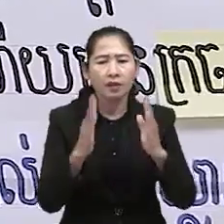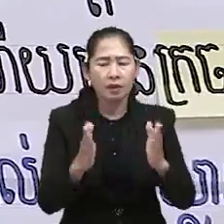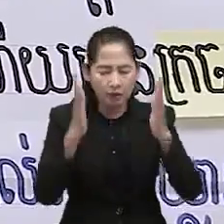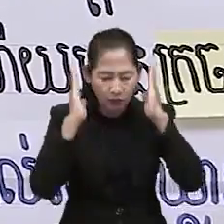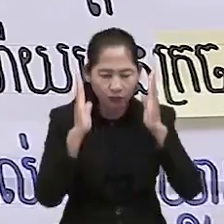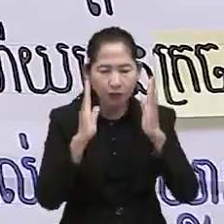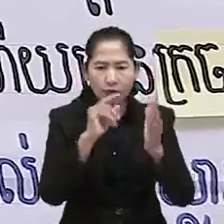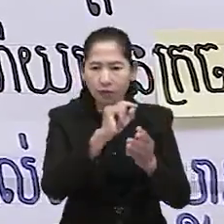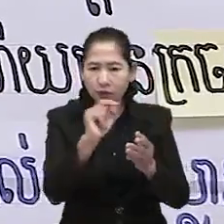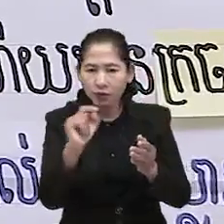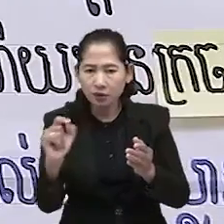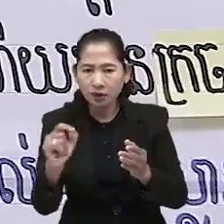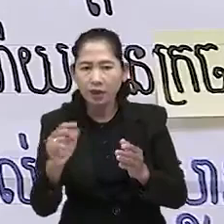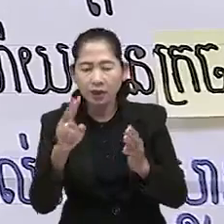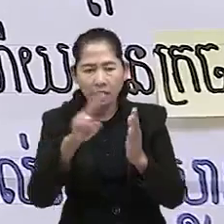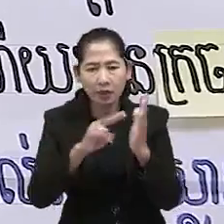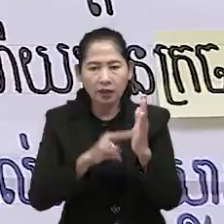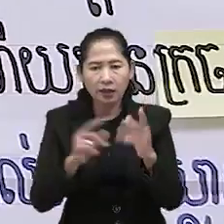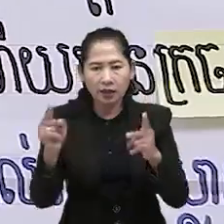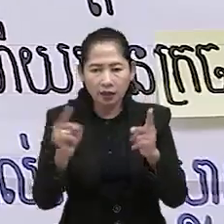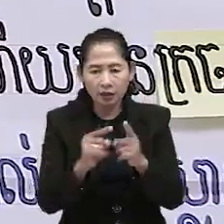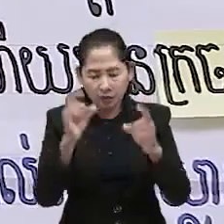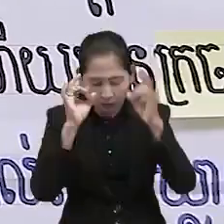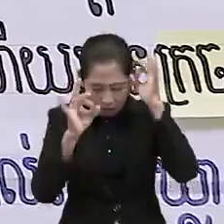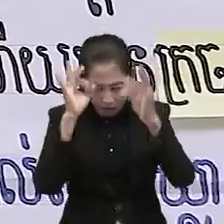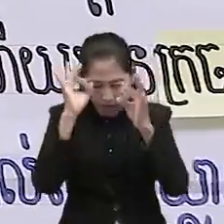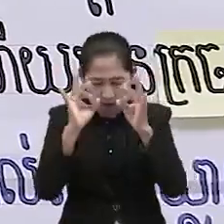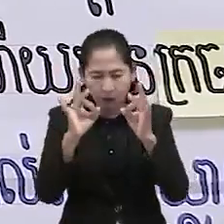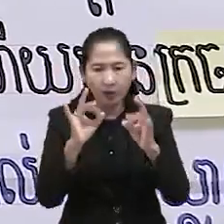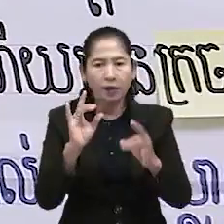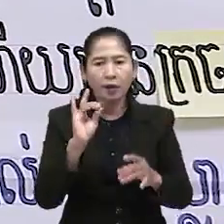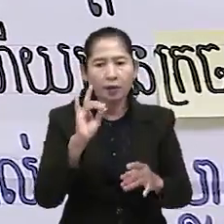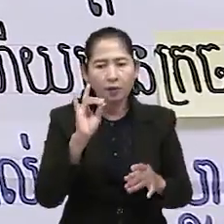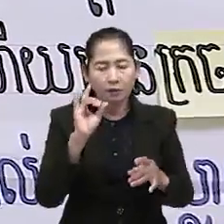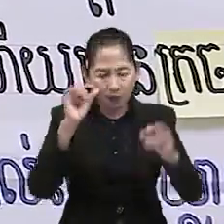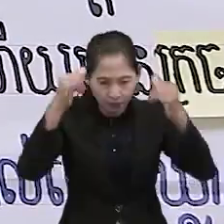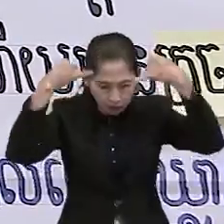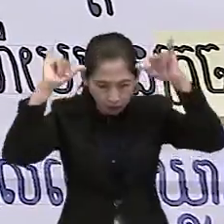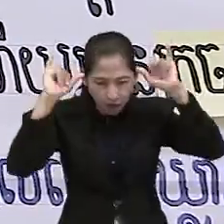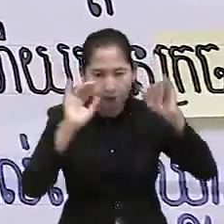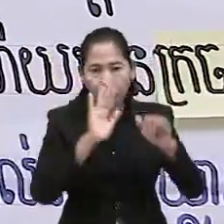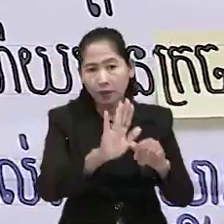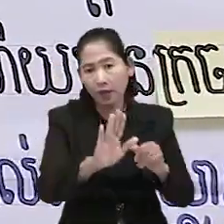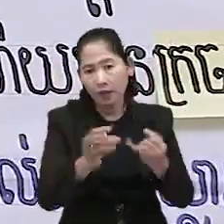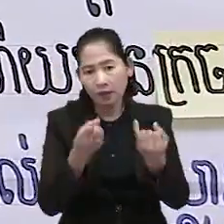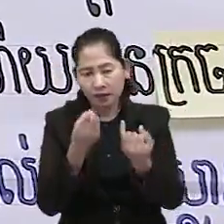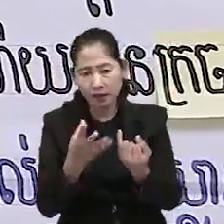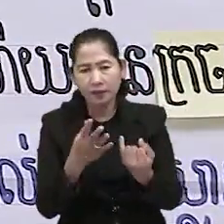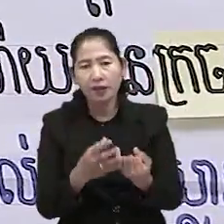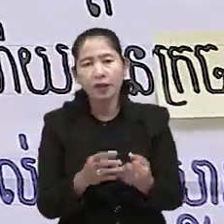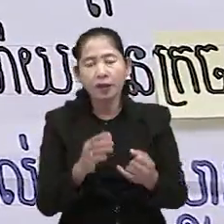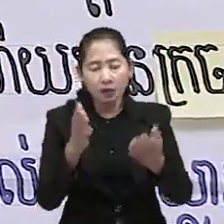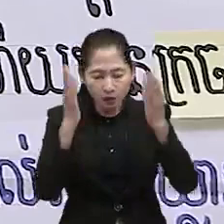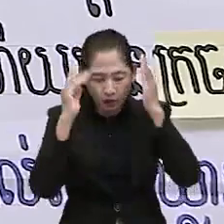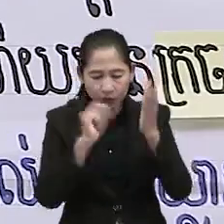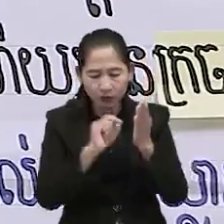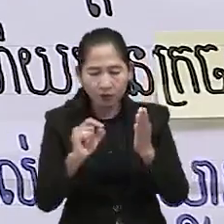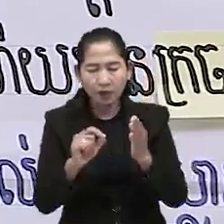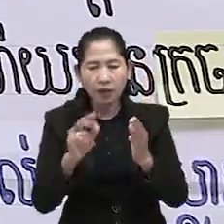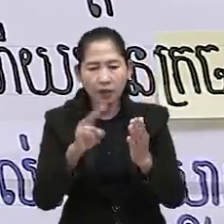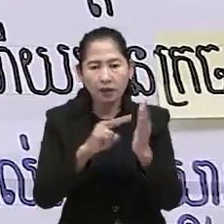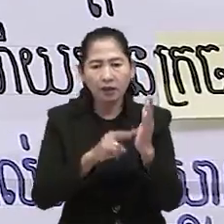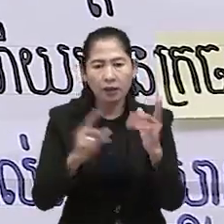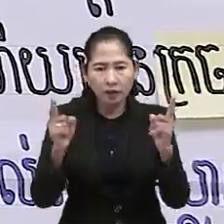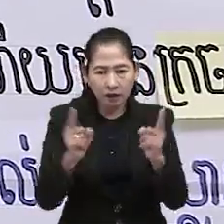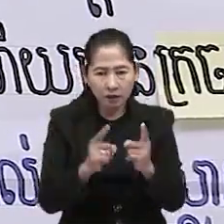ចូលសរសេរអត្ថបទខ្លីមួយពណ៌នីអំពីគោដែលអ្នកបានចិញ្ចឹមម្ដងទៀតកូនចូលសរសេរអត្ថប